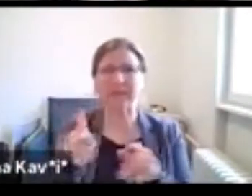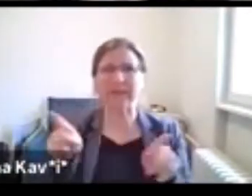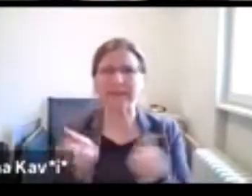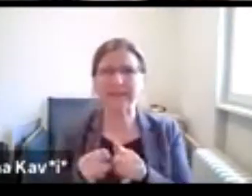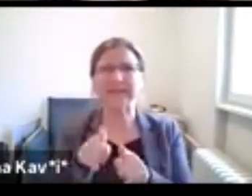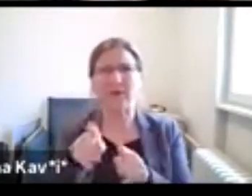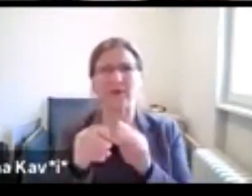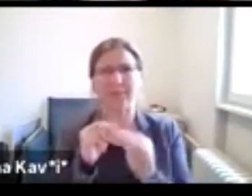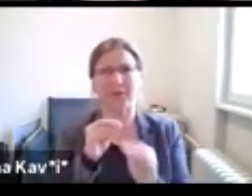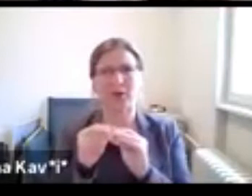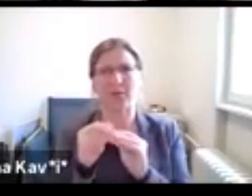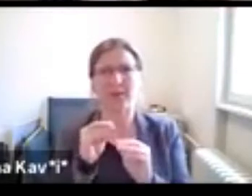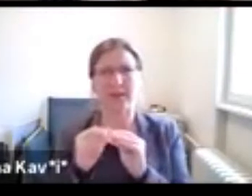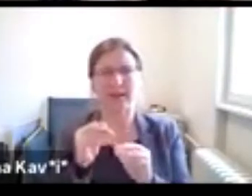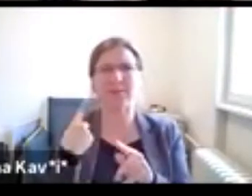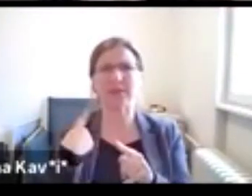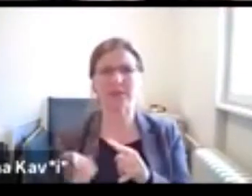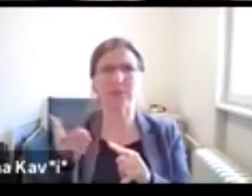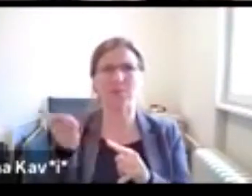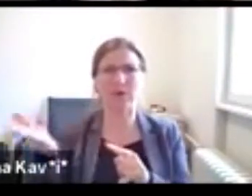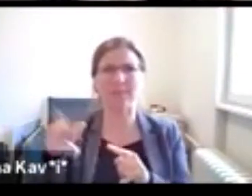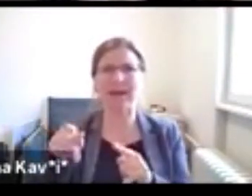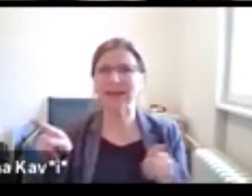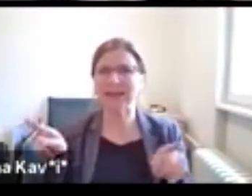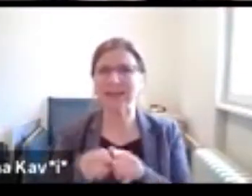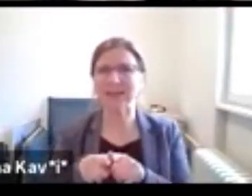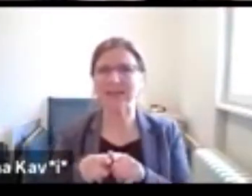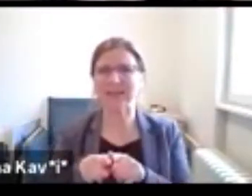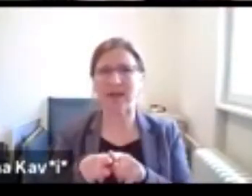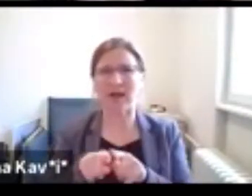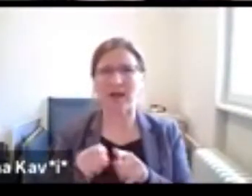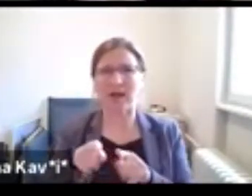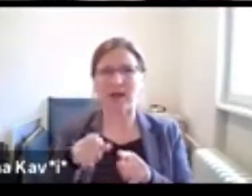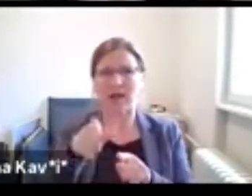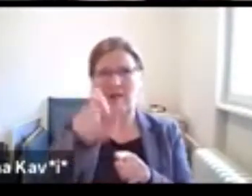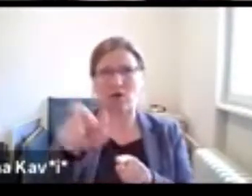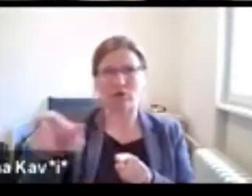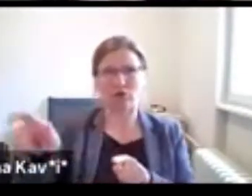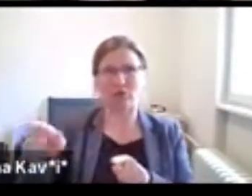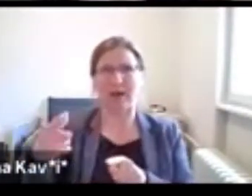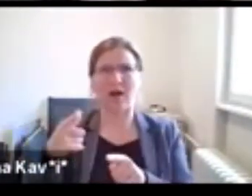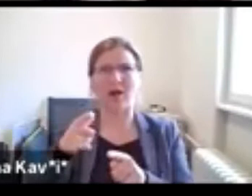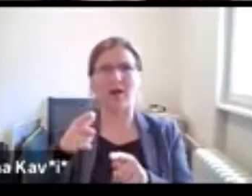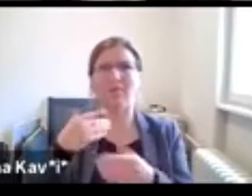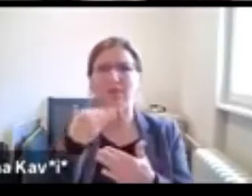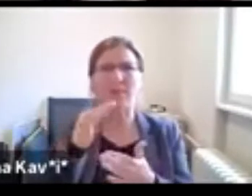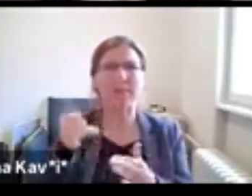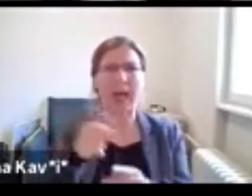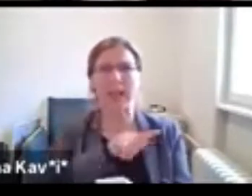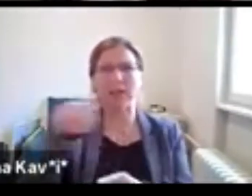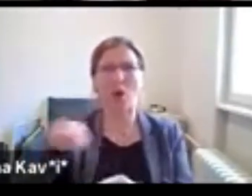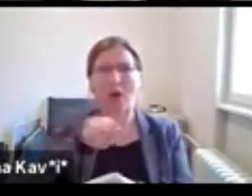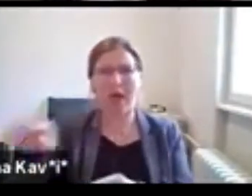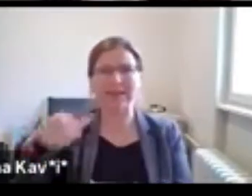istim poteškoćama, jer imate istu populaciju s kojom ste u kontaktu svakodnevno, neovisno da li dolaze u vaše urede ili vi odlazite